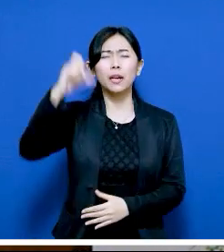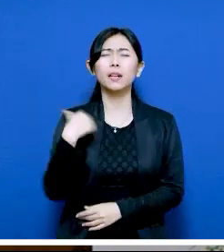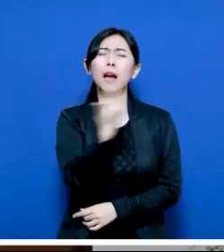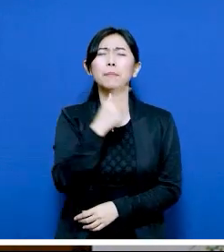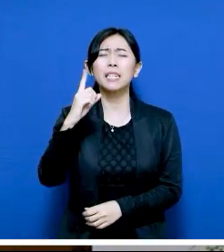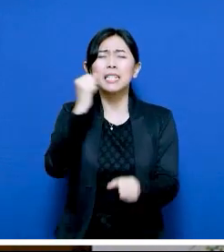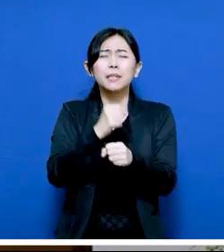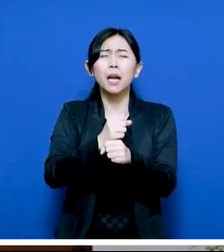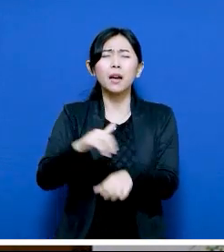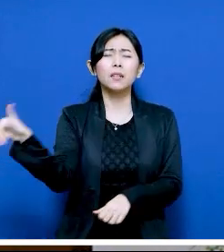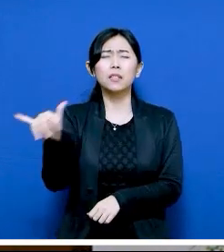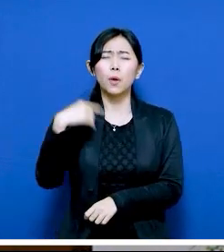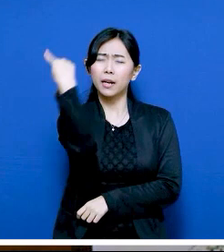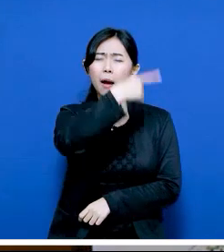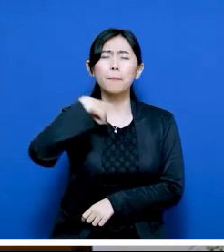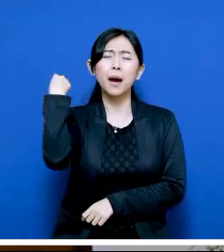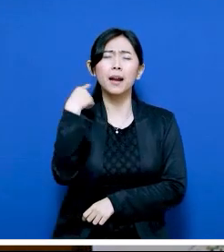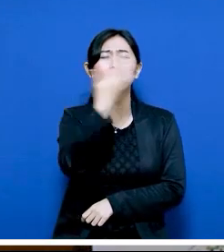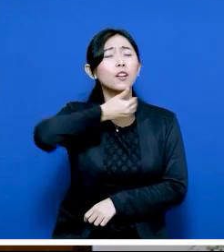diciptakan menurut gambar dan rupamu.